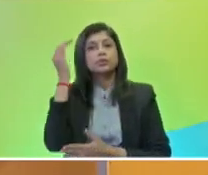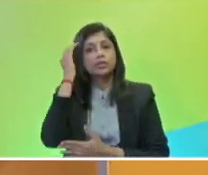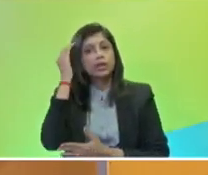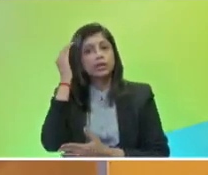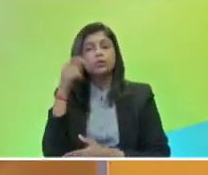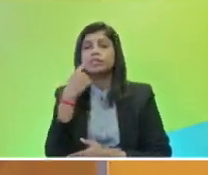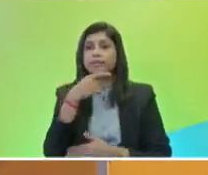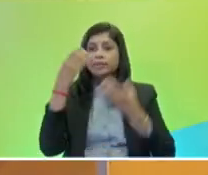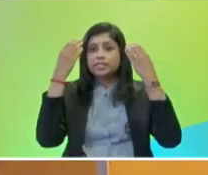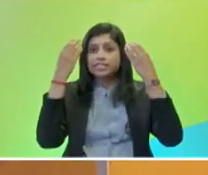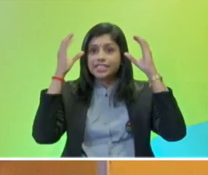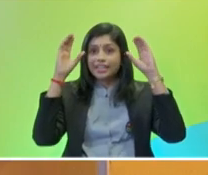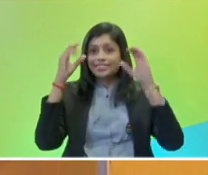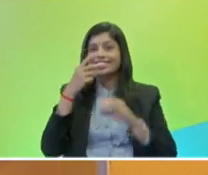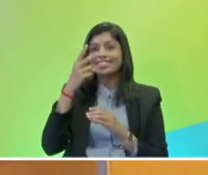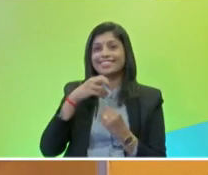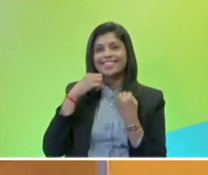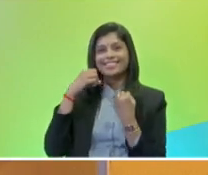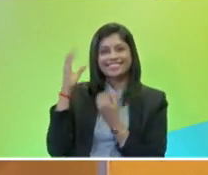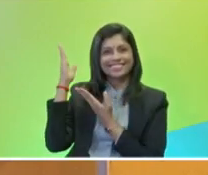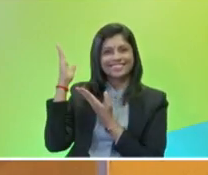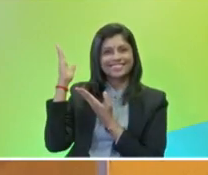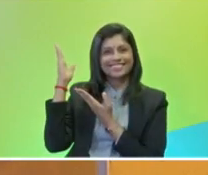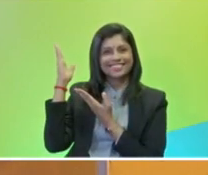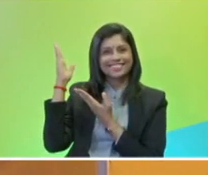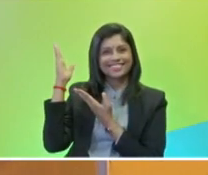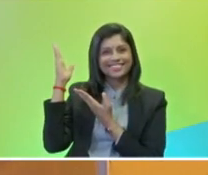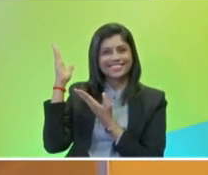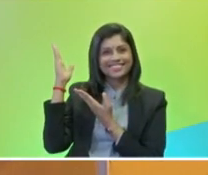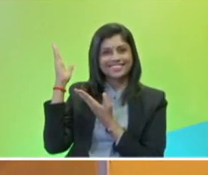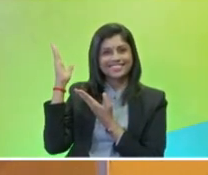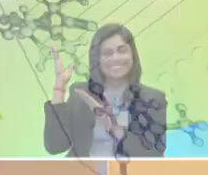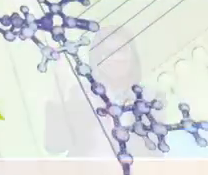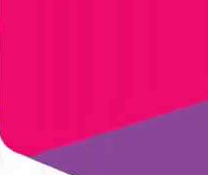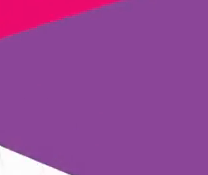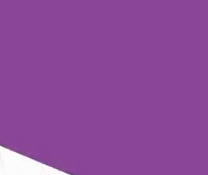kita kali ini kalau enggak tahu job 5 profile Bro hari ini let's go